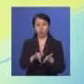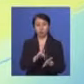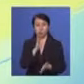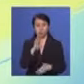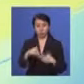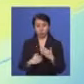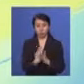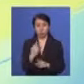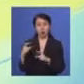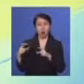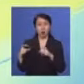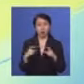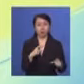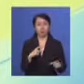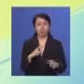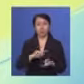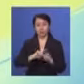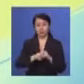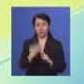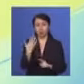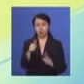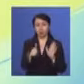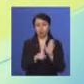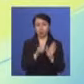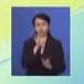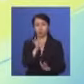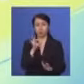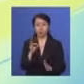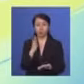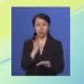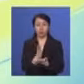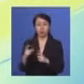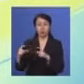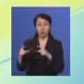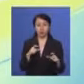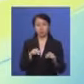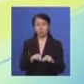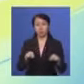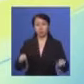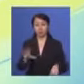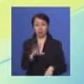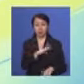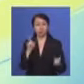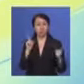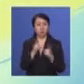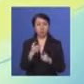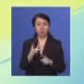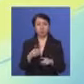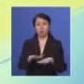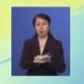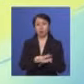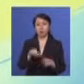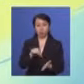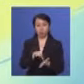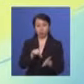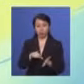появятся новые автобусы они заменят 56 процентов имеющегося транспорта петропавловске прошла встреча где общественники и